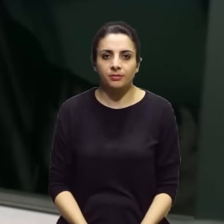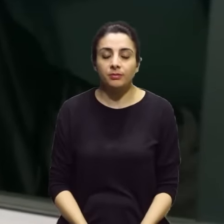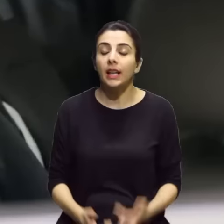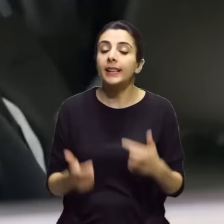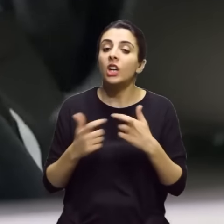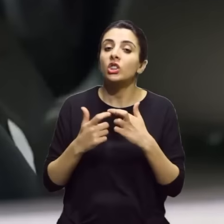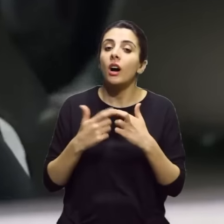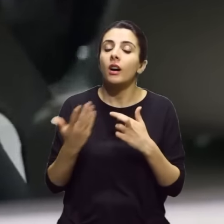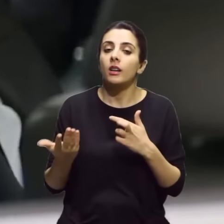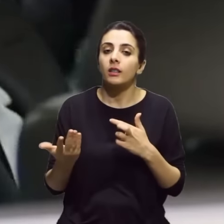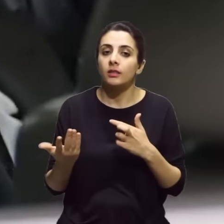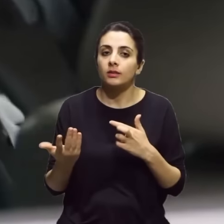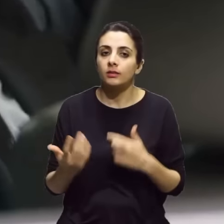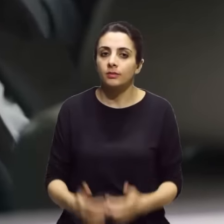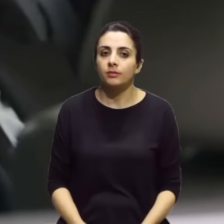Recai.